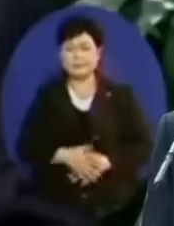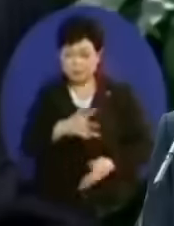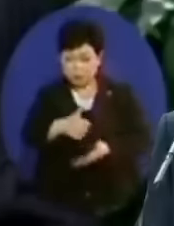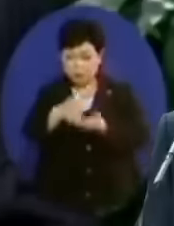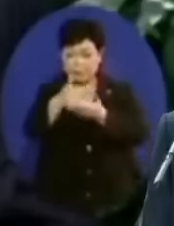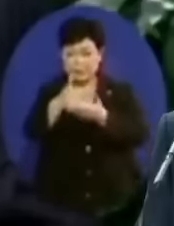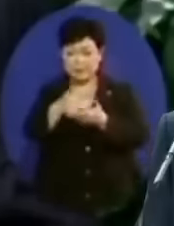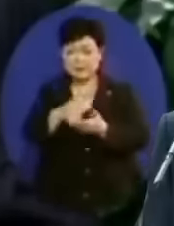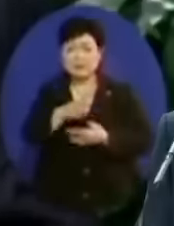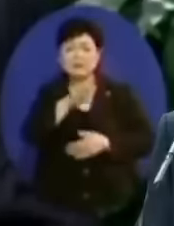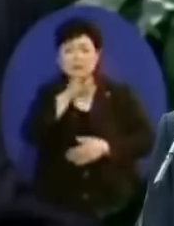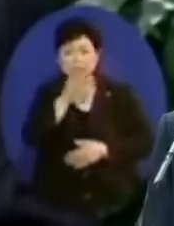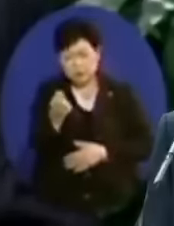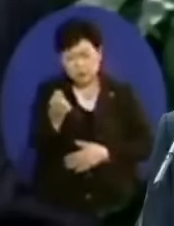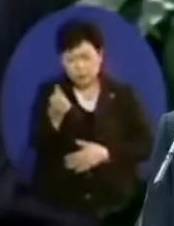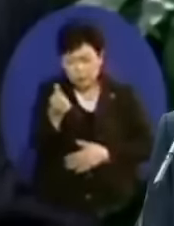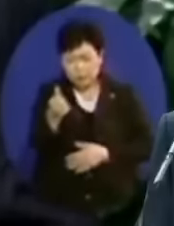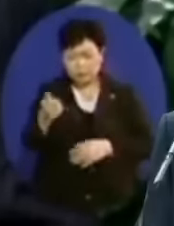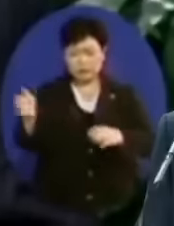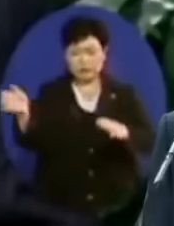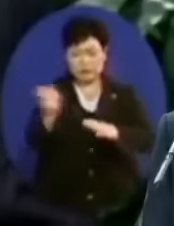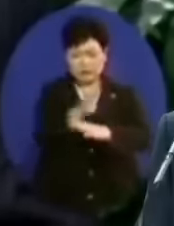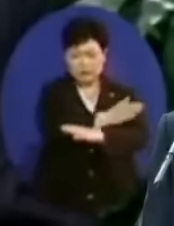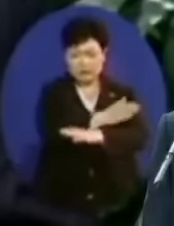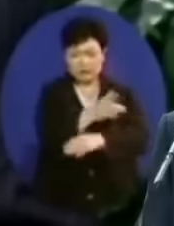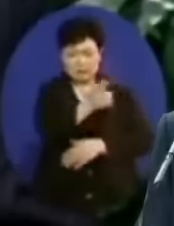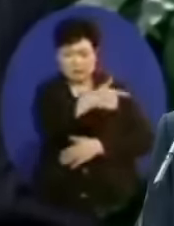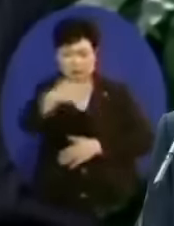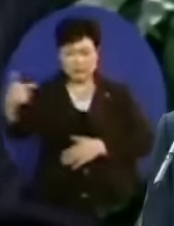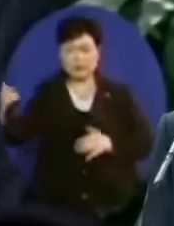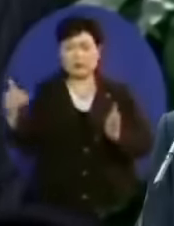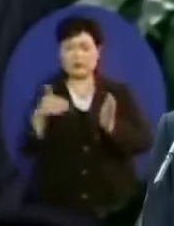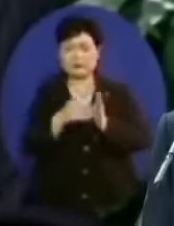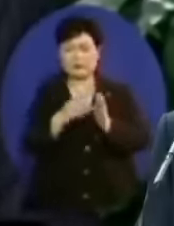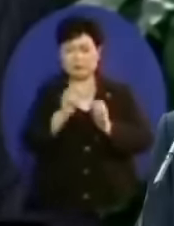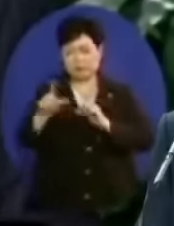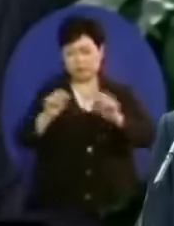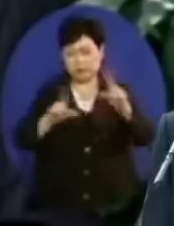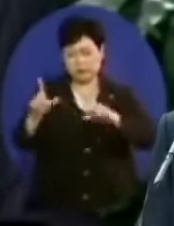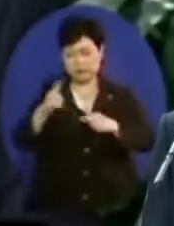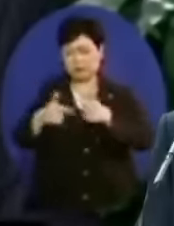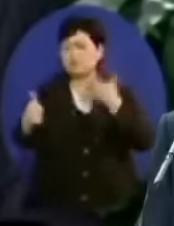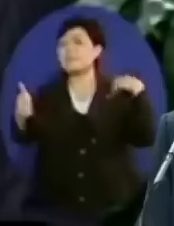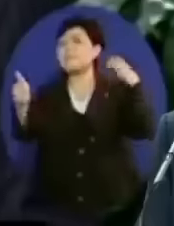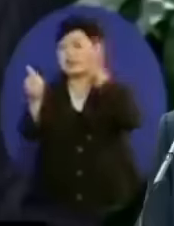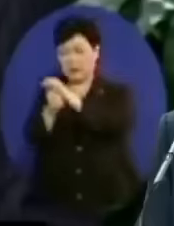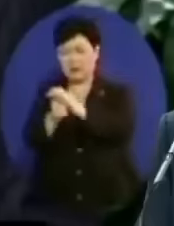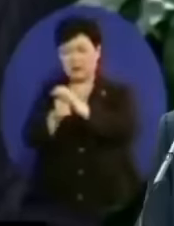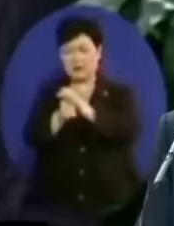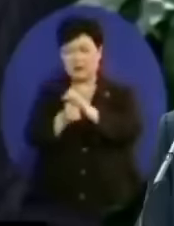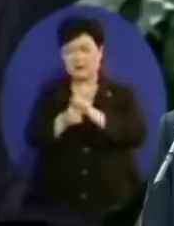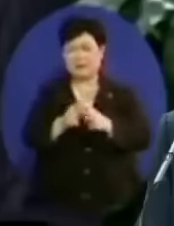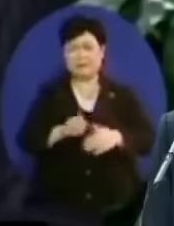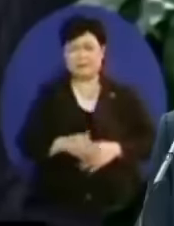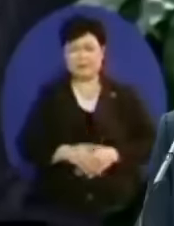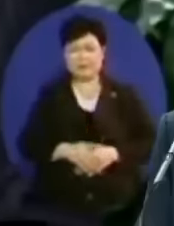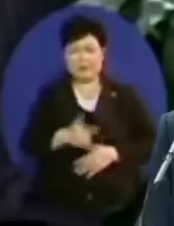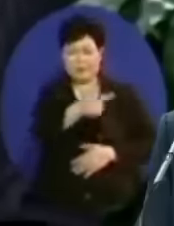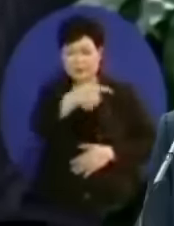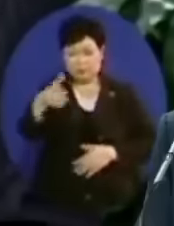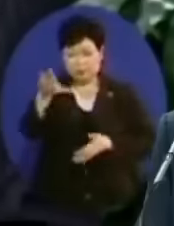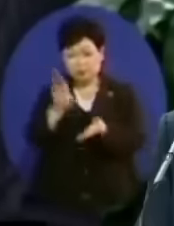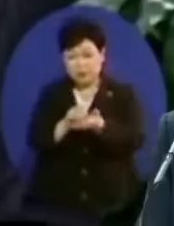주님은 지극히 적은 것으로부터 시작해서 지극히 큰 일까지 와서 맺기란 것입니다. 큰